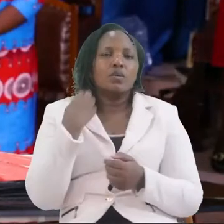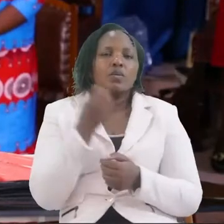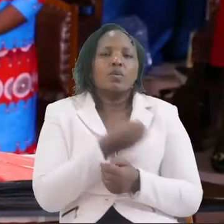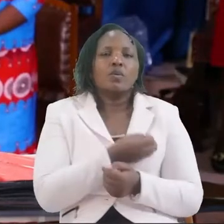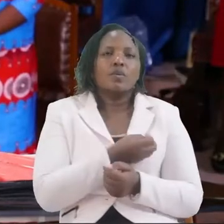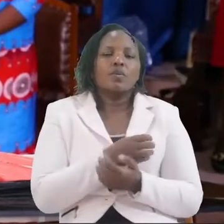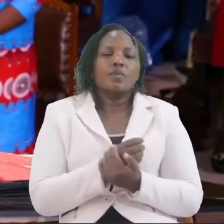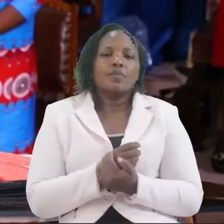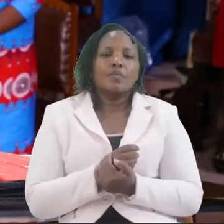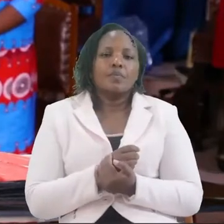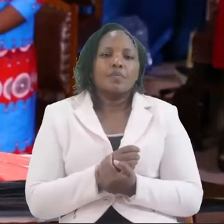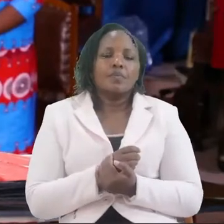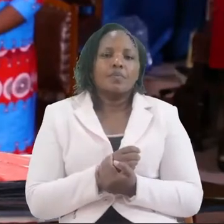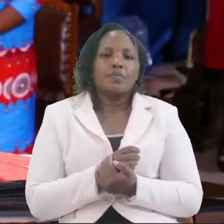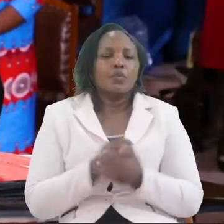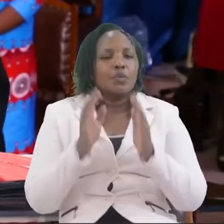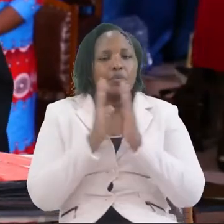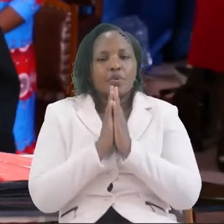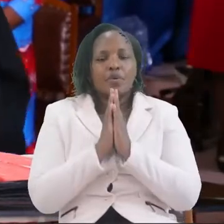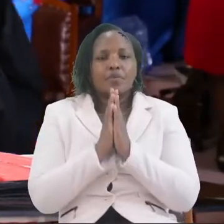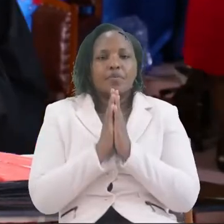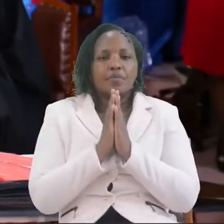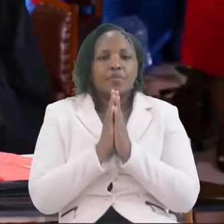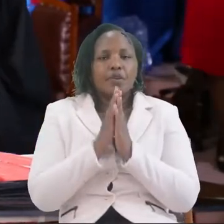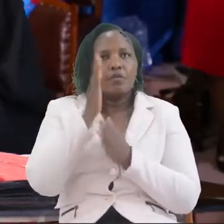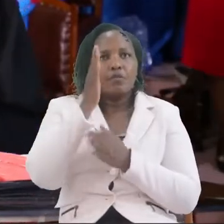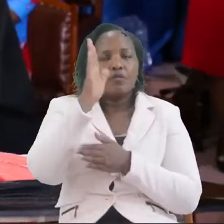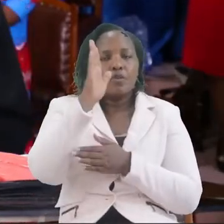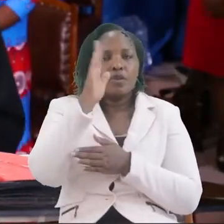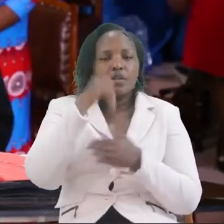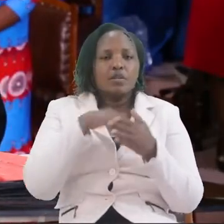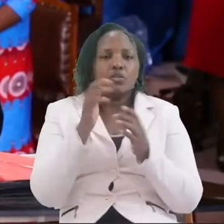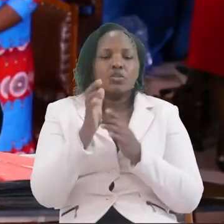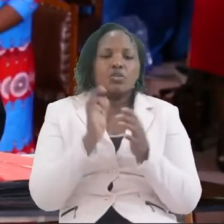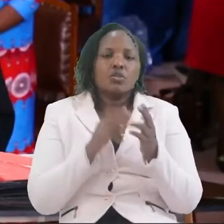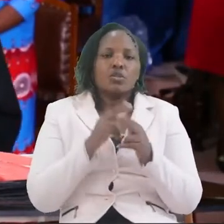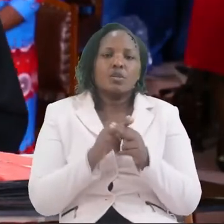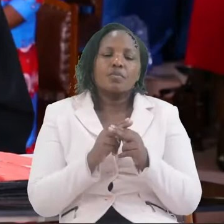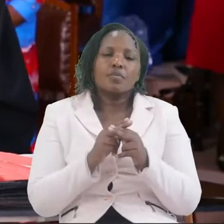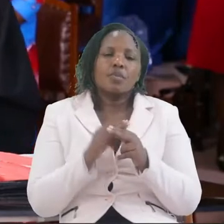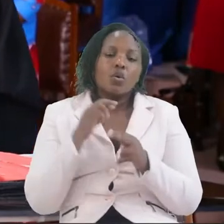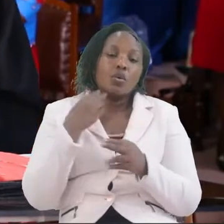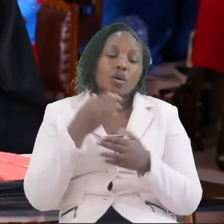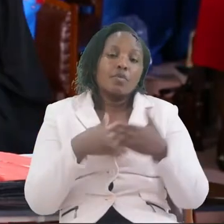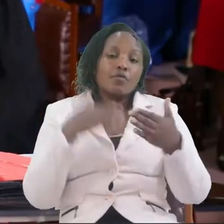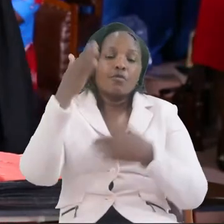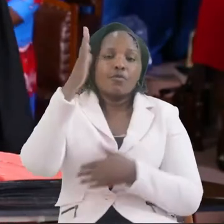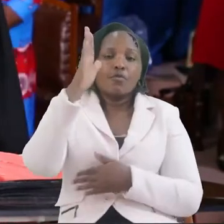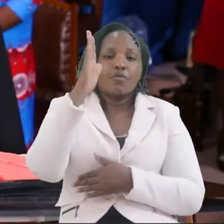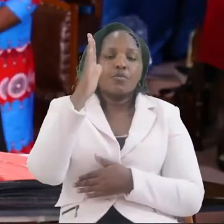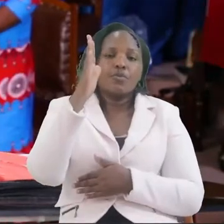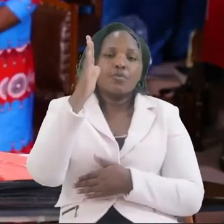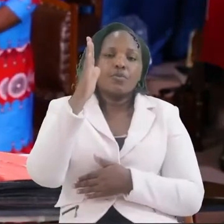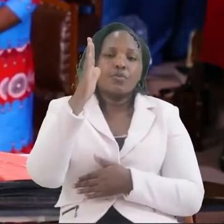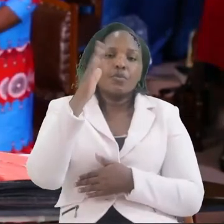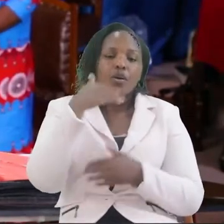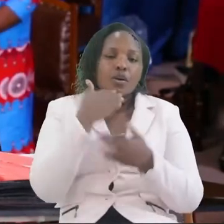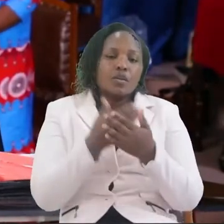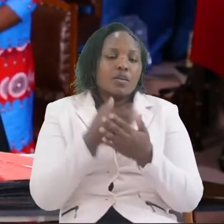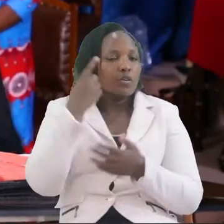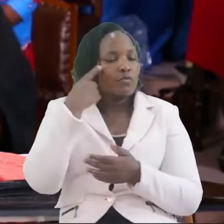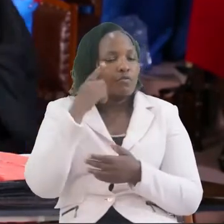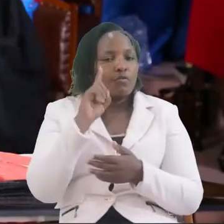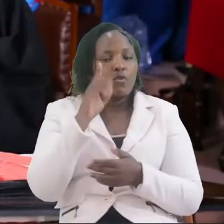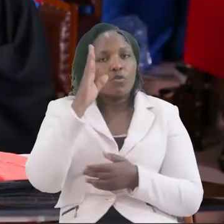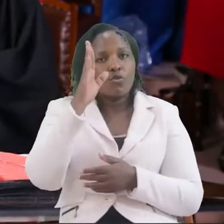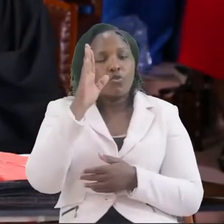letu. Hebu tuombe. Baba Mwenyezi, katika jina la Yesu Kristo tuko mbele zako. Tunakushukuru kwa